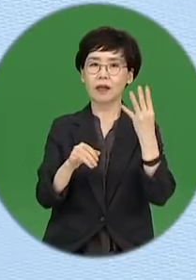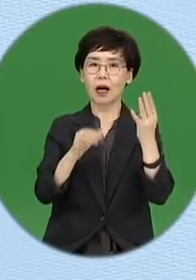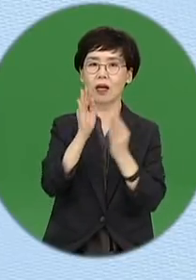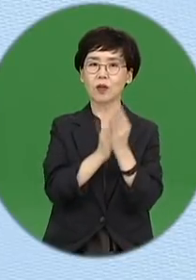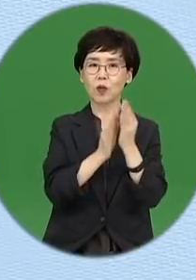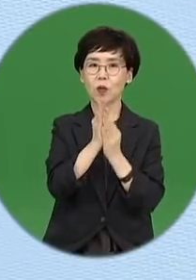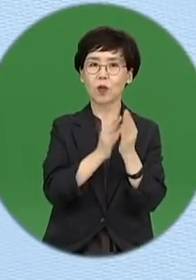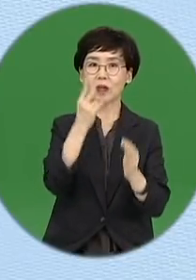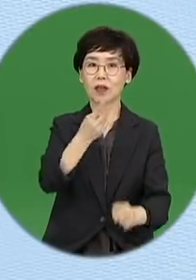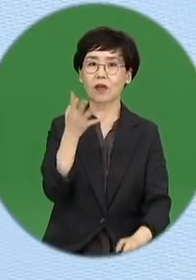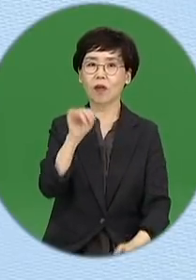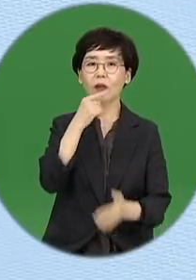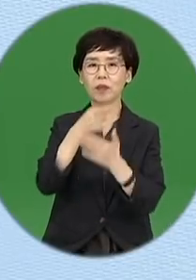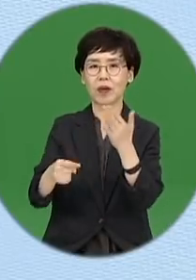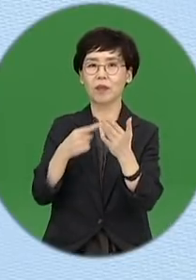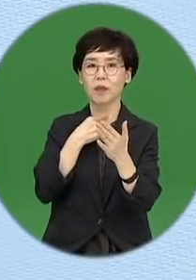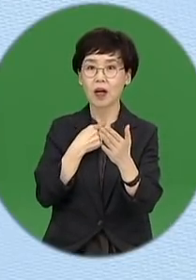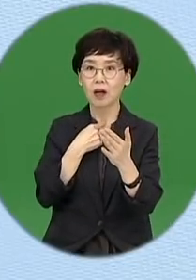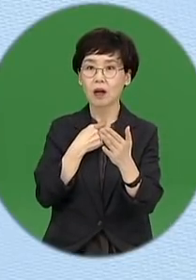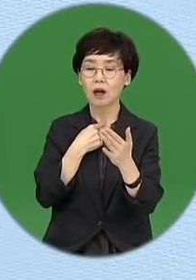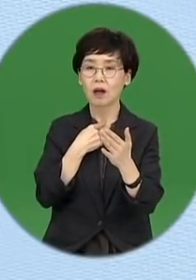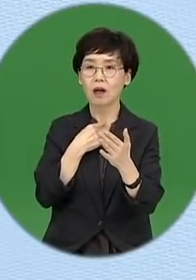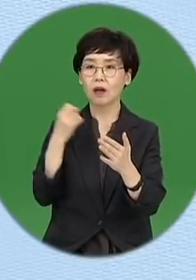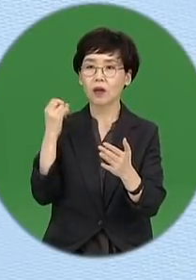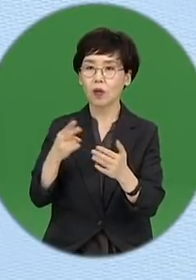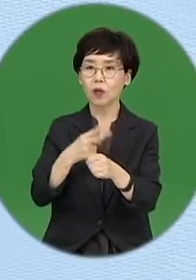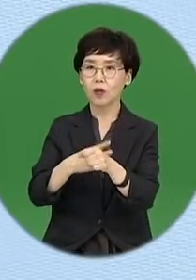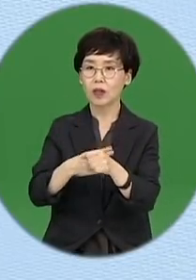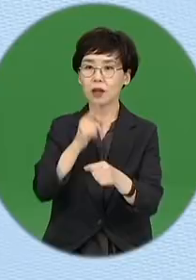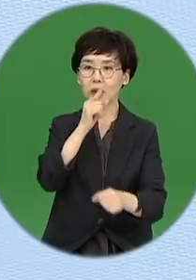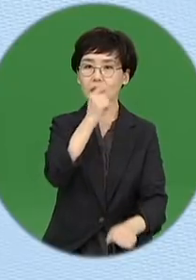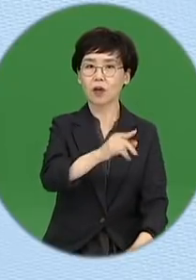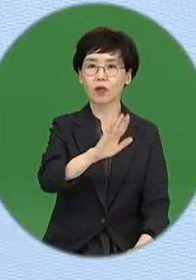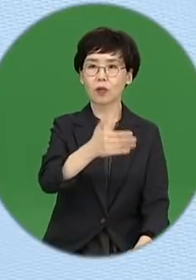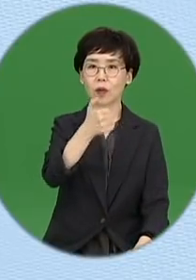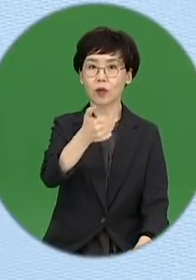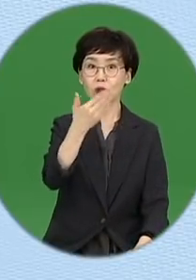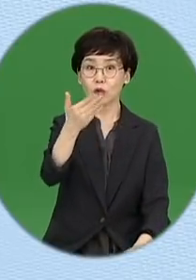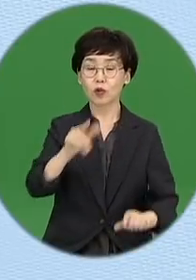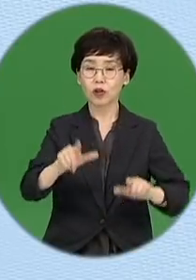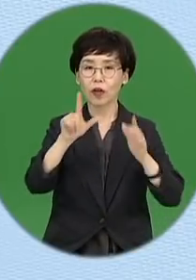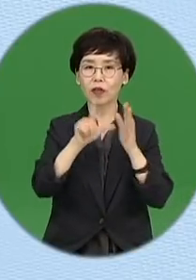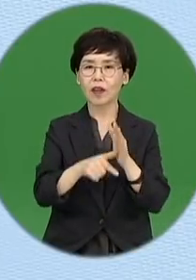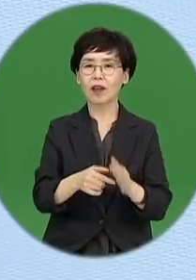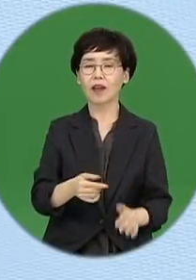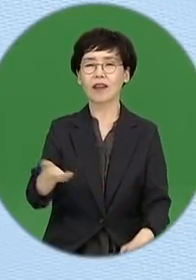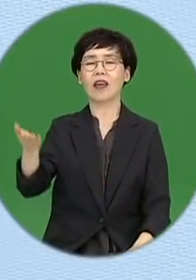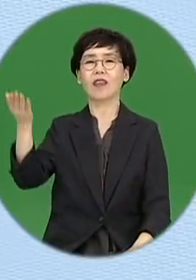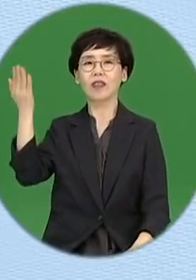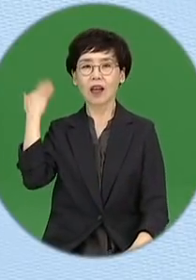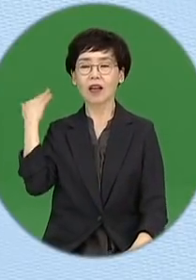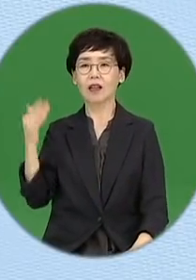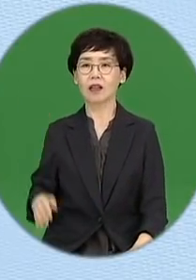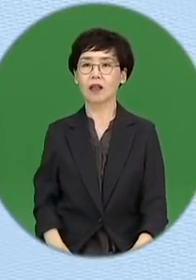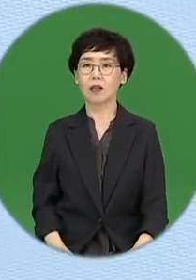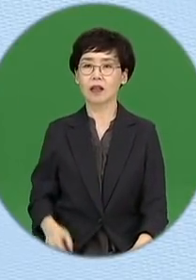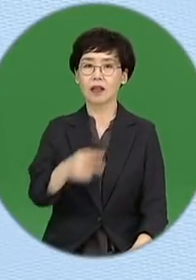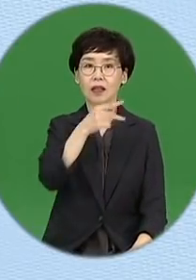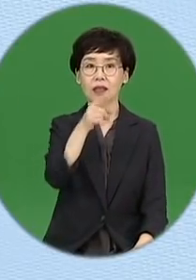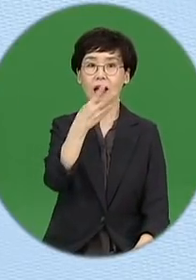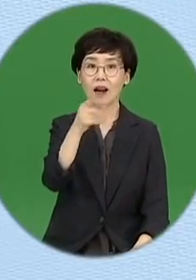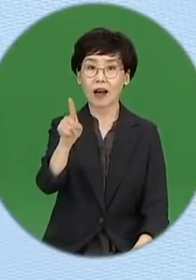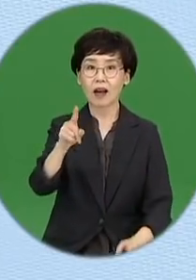2000억 원이라는 피해를 냈습니다. 그리고 이제 뭐 교수님이 아까 말씀하셨던 1959년인데 이건 조금 뒤로 가는 건데 사라라는